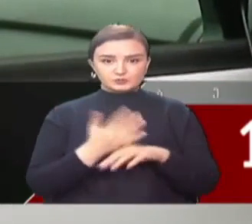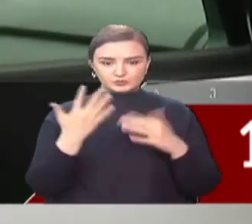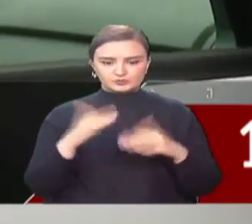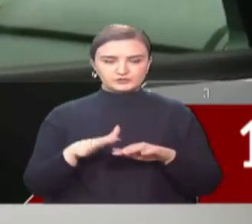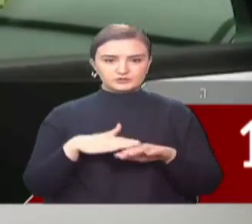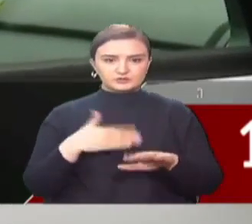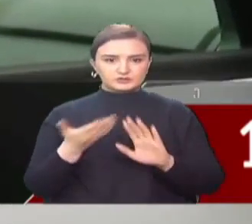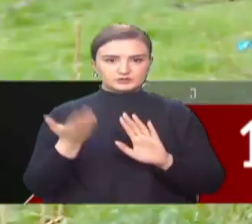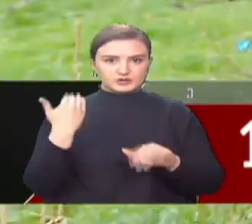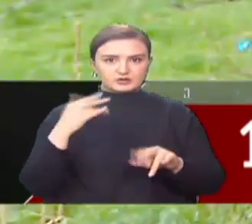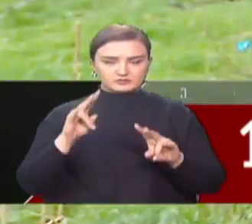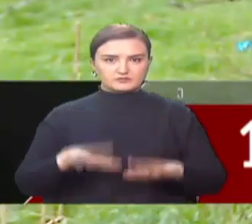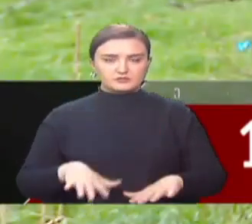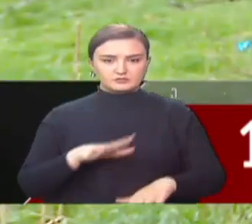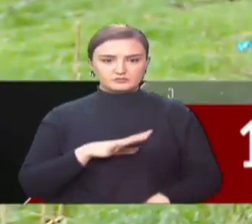დიდი ხანი იყვნენ აქ.